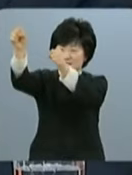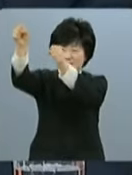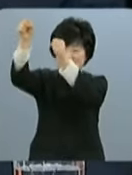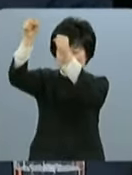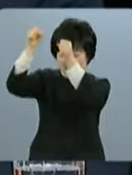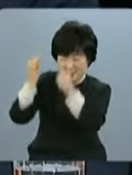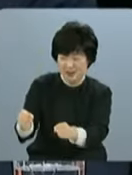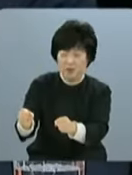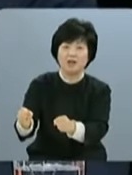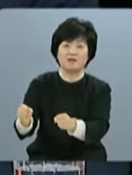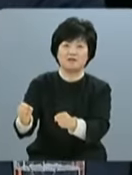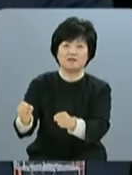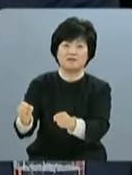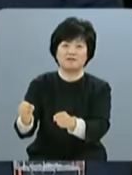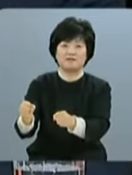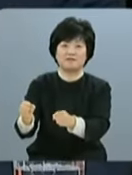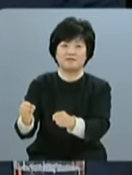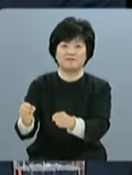사람들을 끌어내려서라도